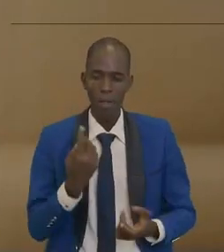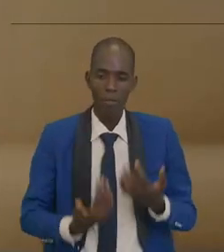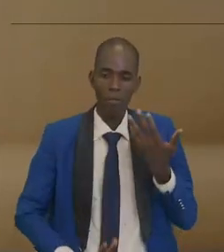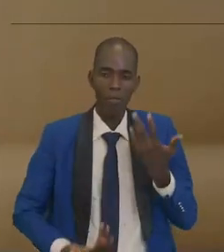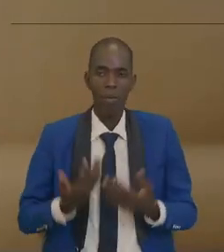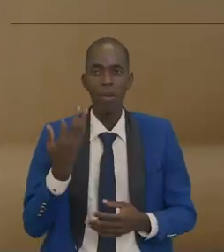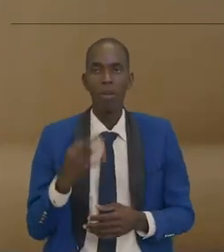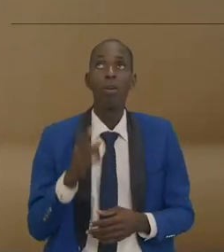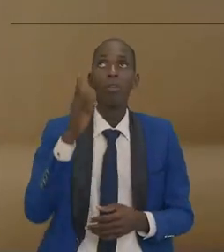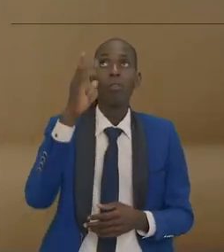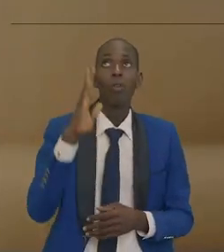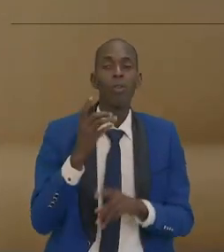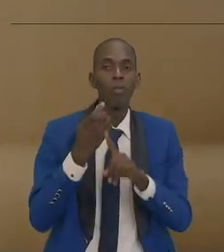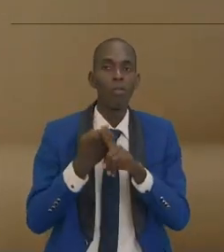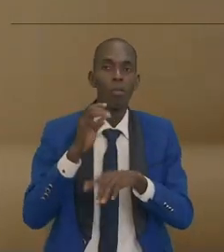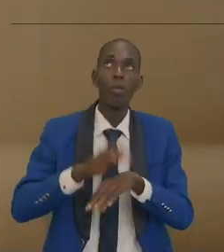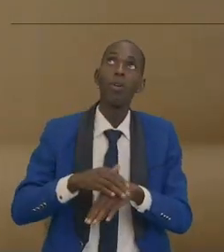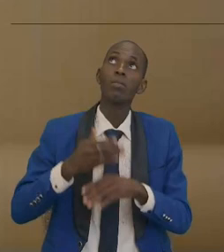de Dieu d'en haut.